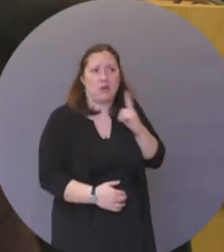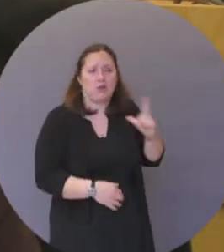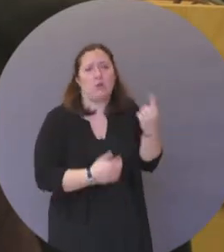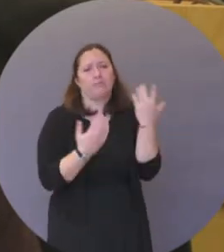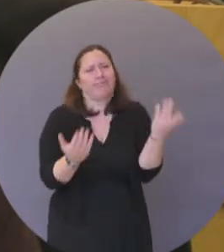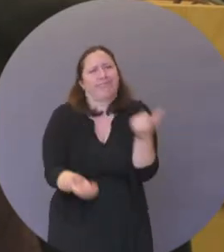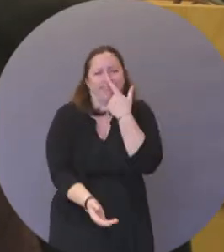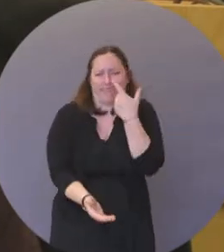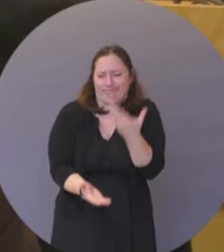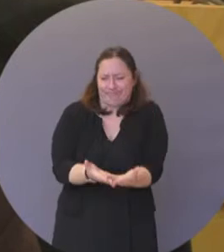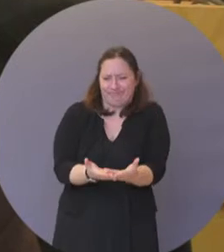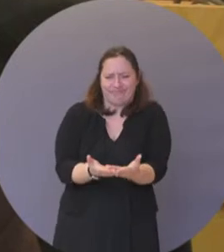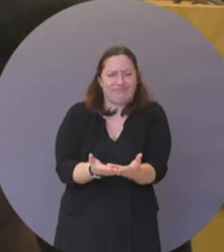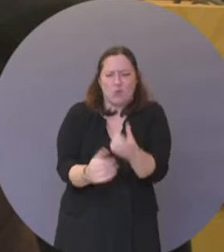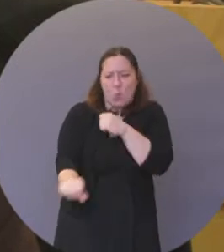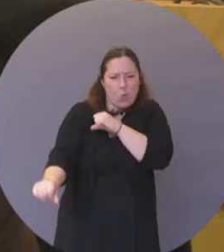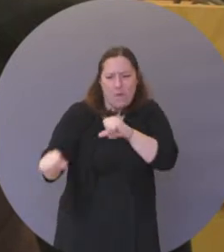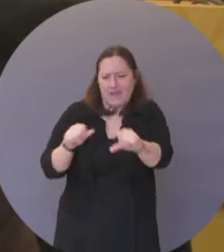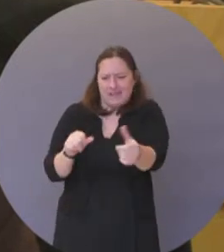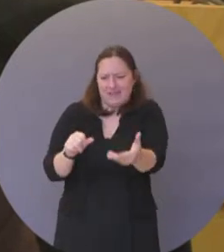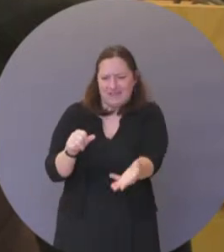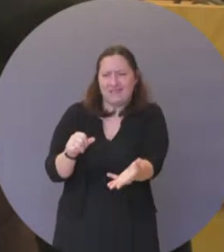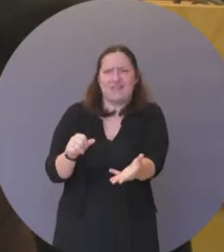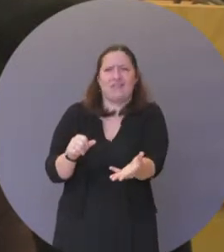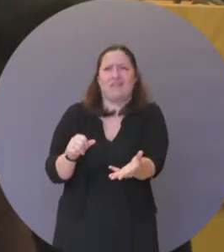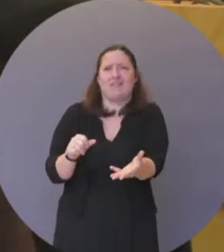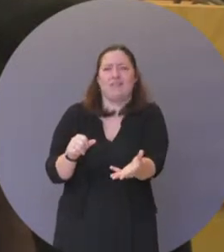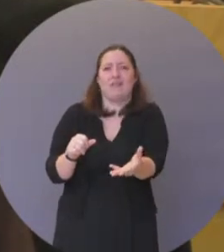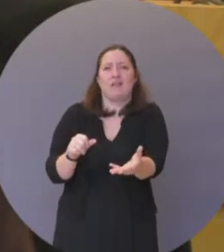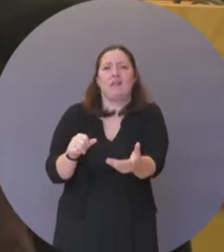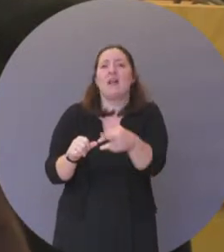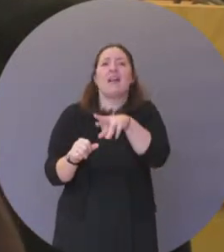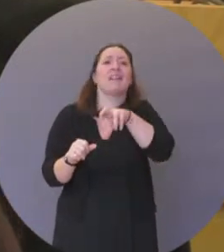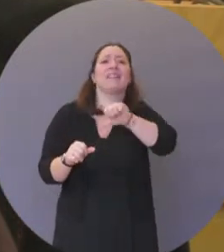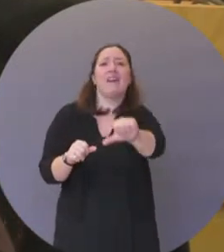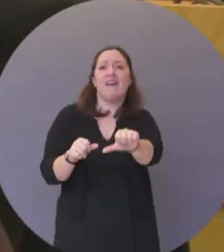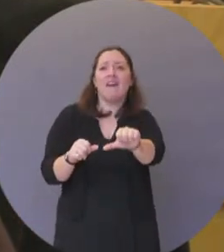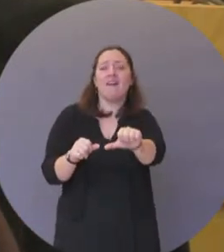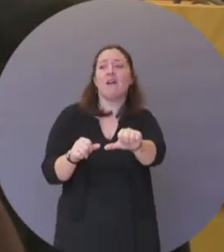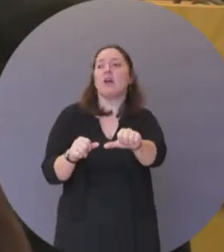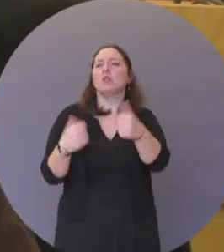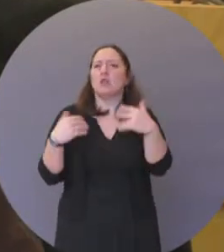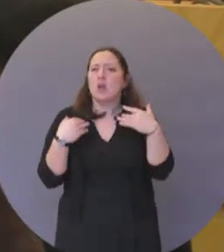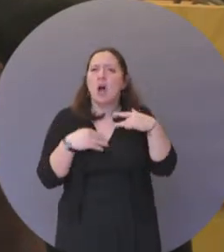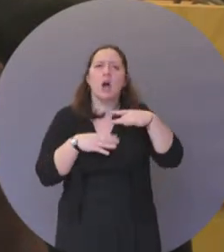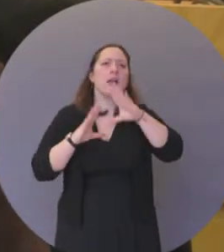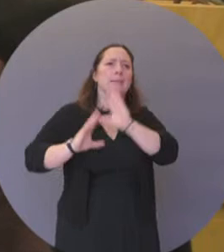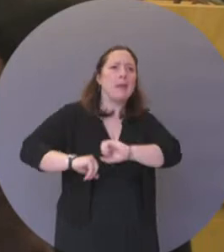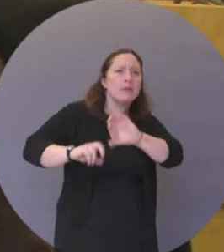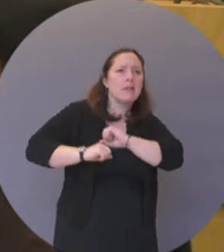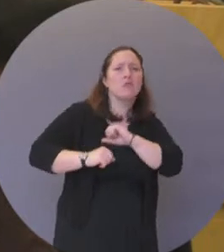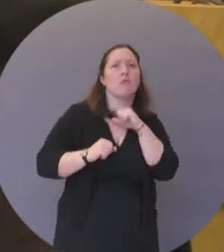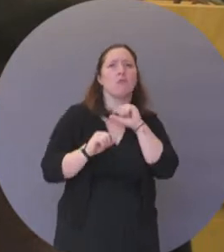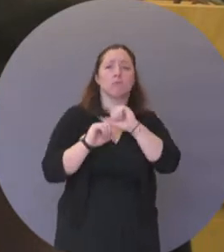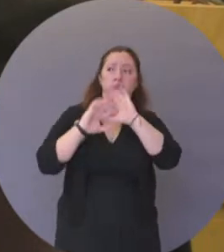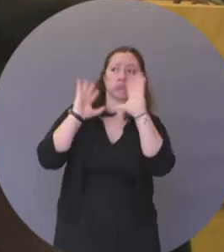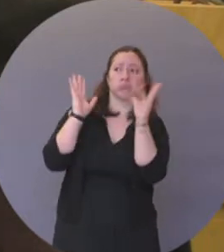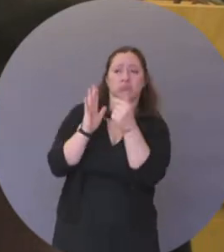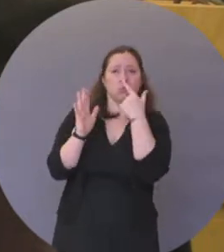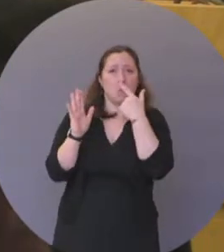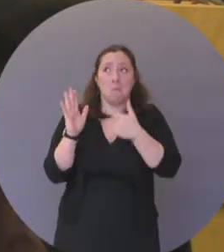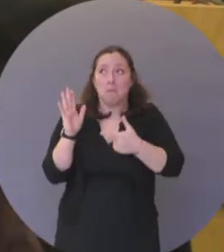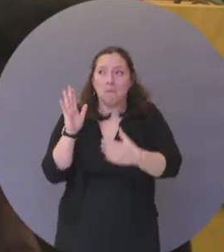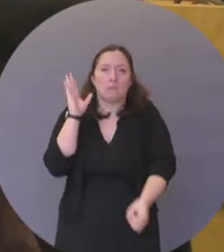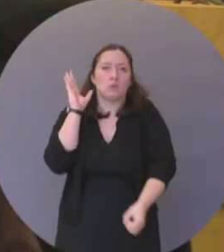cette contrepartie potentielle donnée au RSA toutes les expérimentations ne sont pas synonymes d'innovation